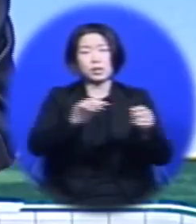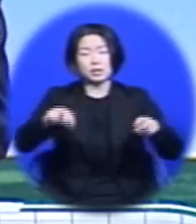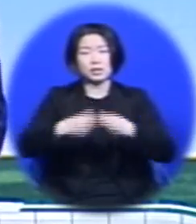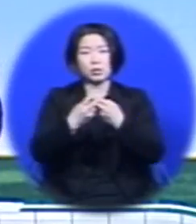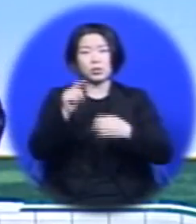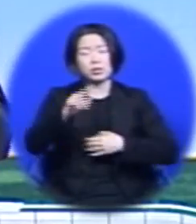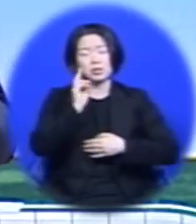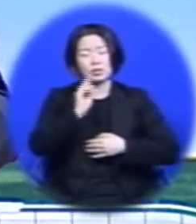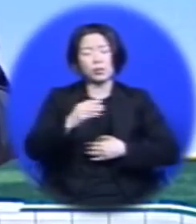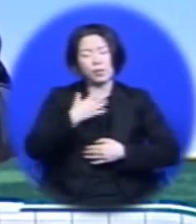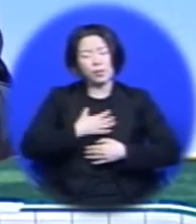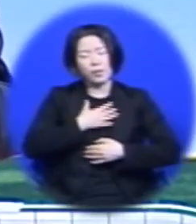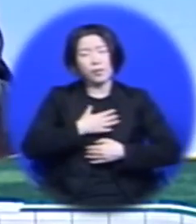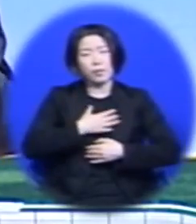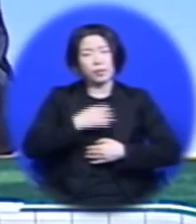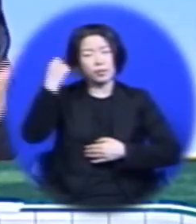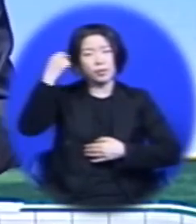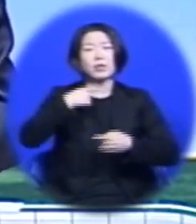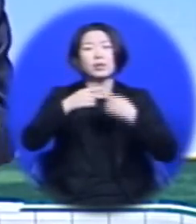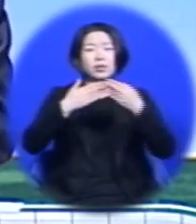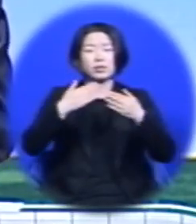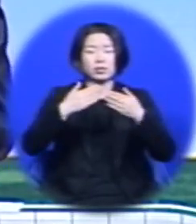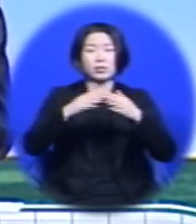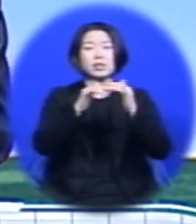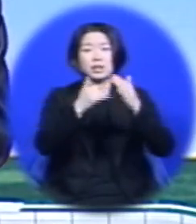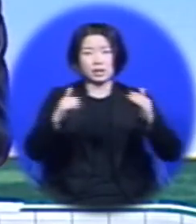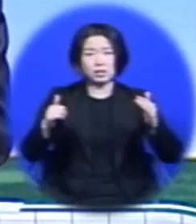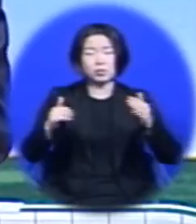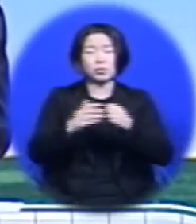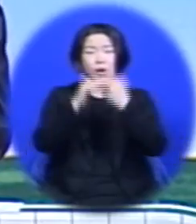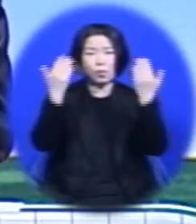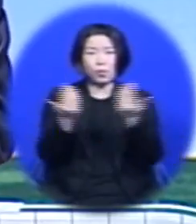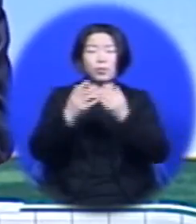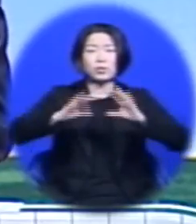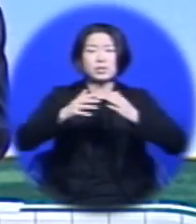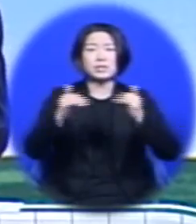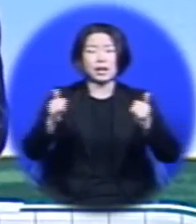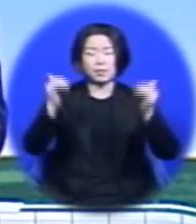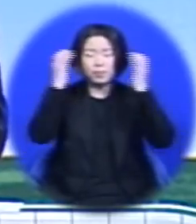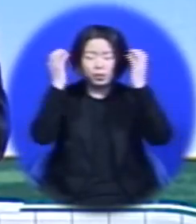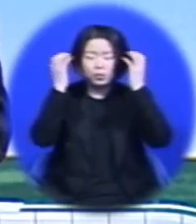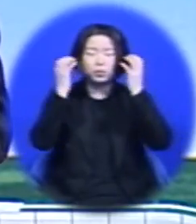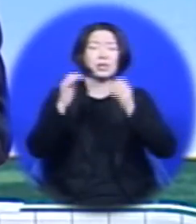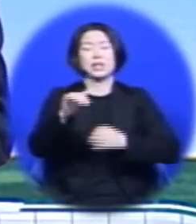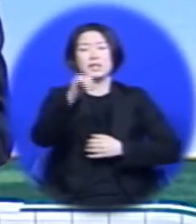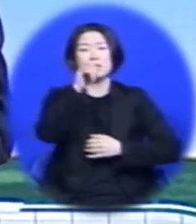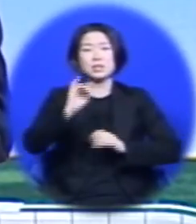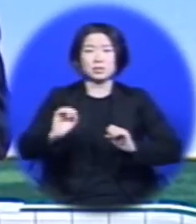끔찍한 고통을 겪었던 아 유 가족들 그리고 온 국민의 고통이 있었음에도